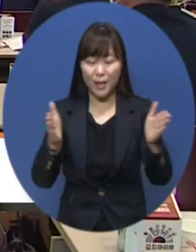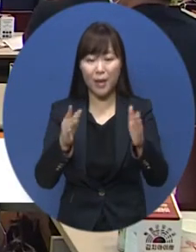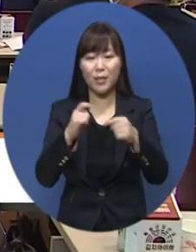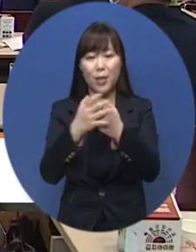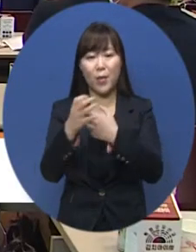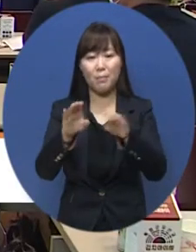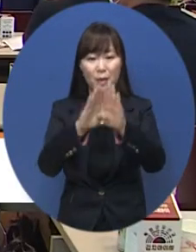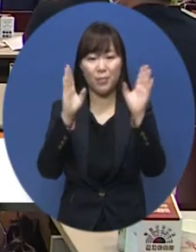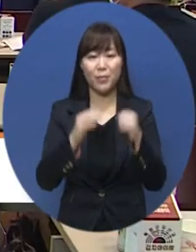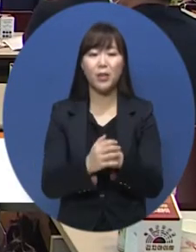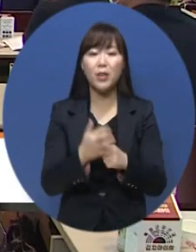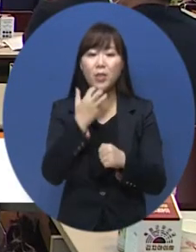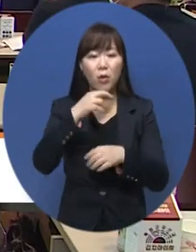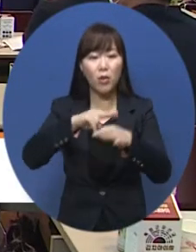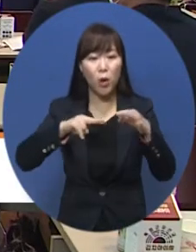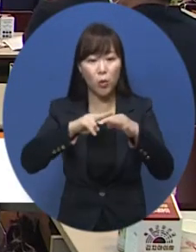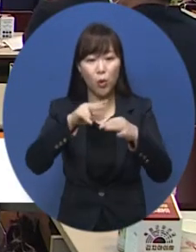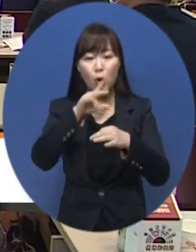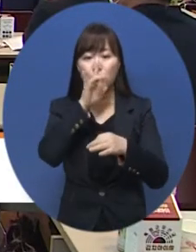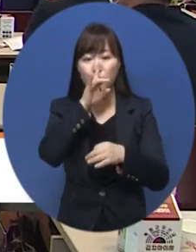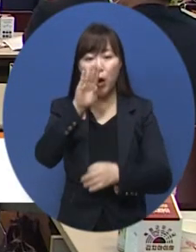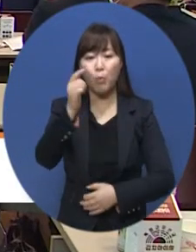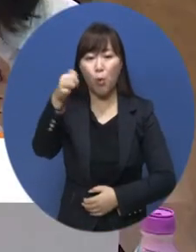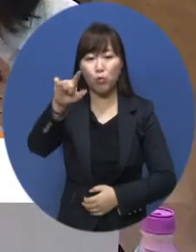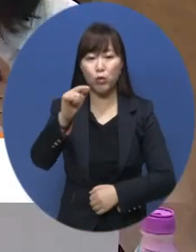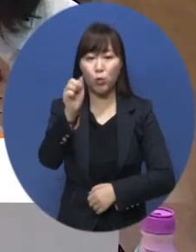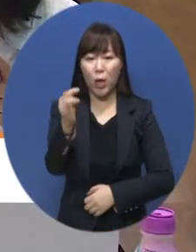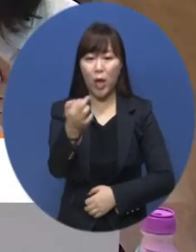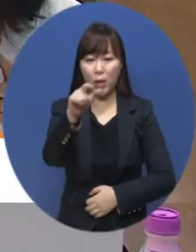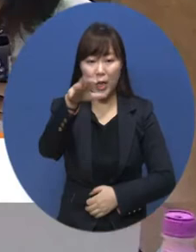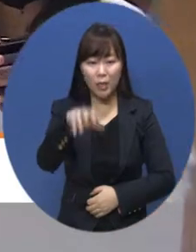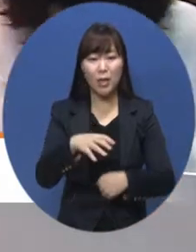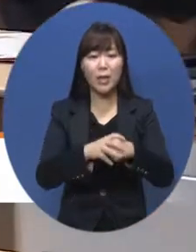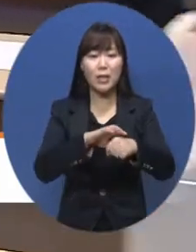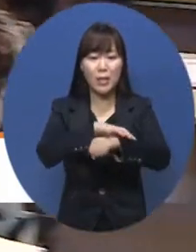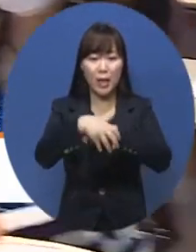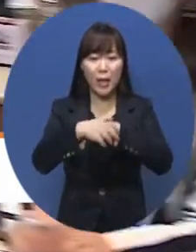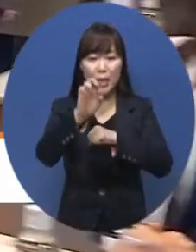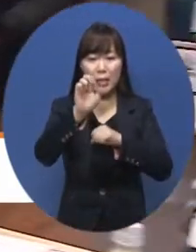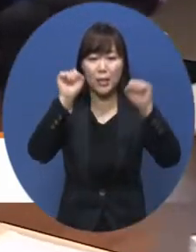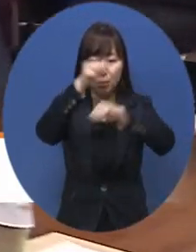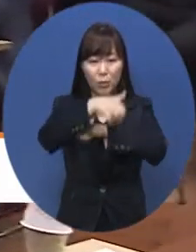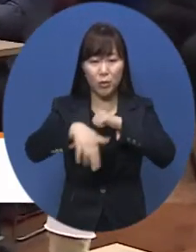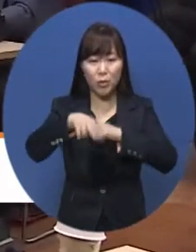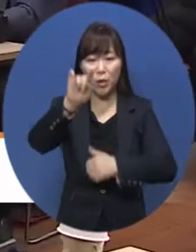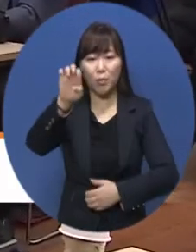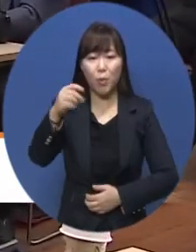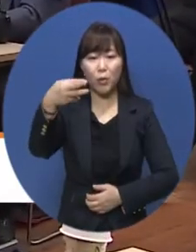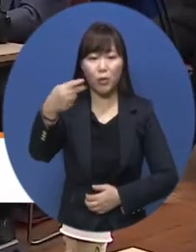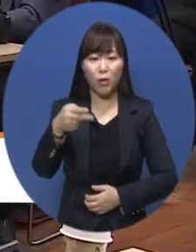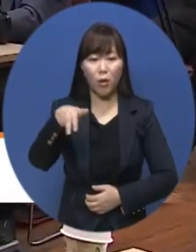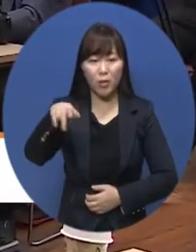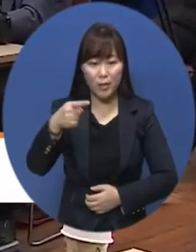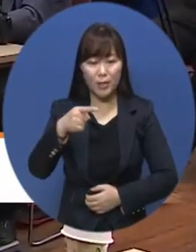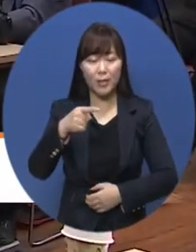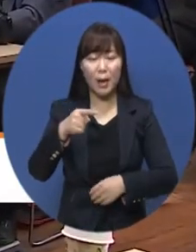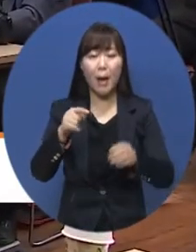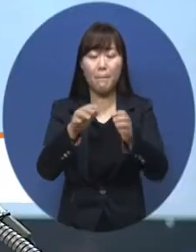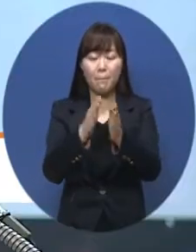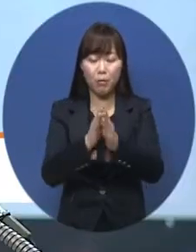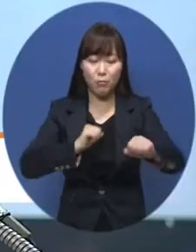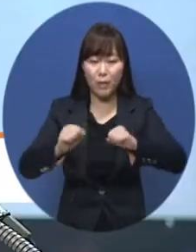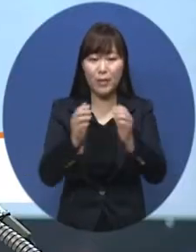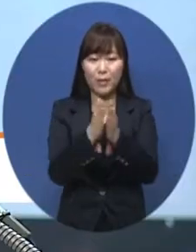지난 6일 서울 여의도 중앙 보훈 회관에서 세계 이스포츠 서포터즈 발대식과 총회가 개최됐습니다